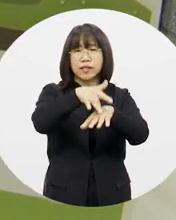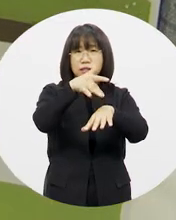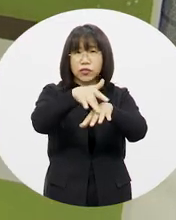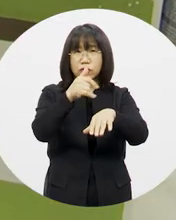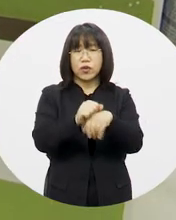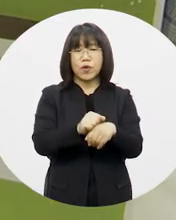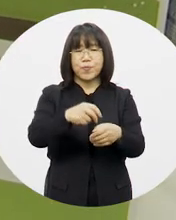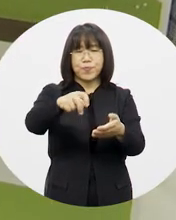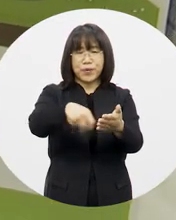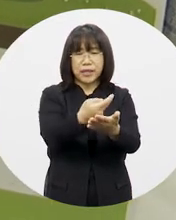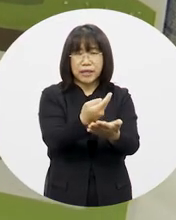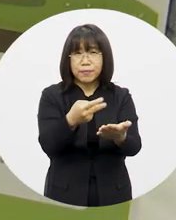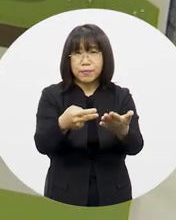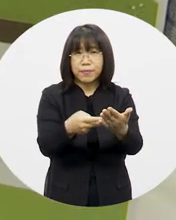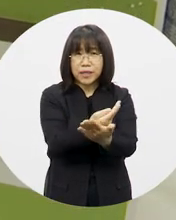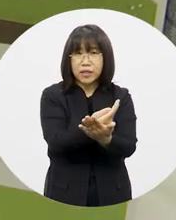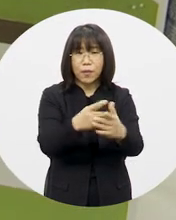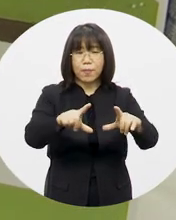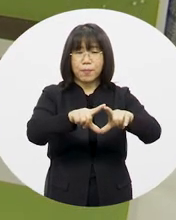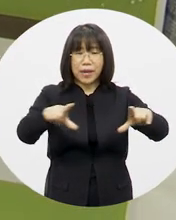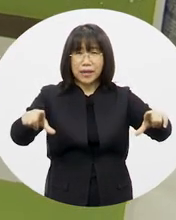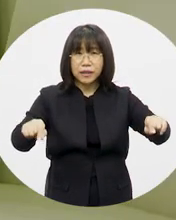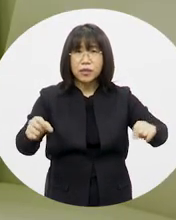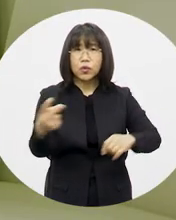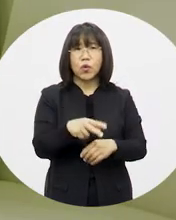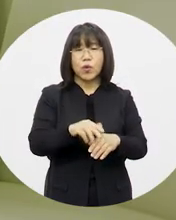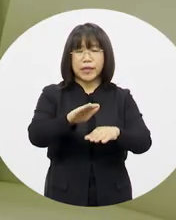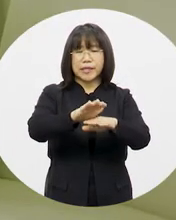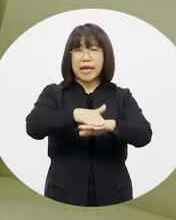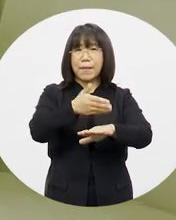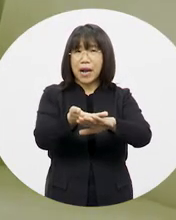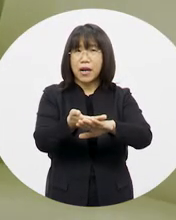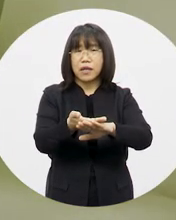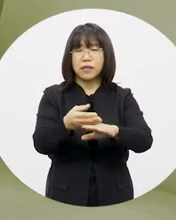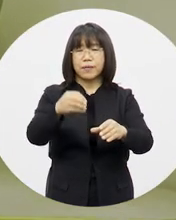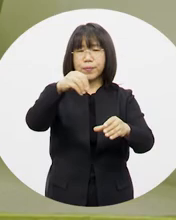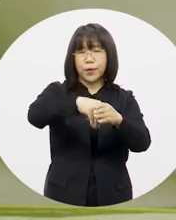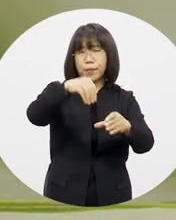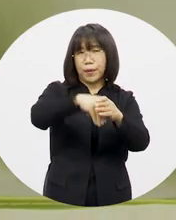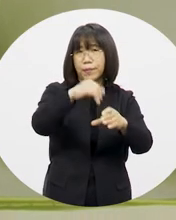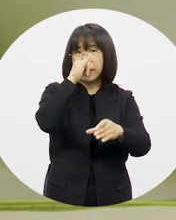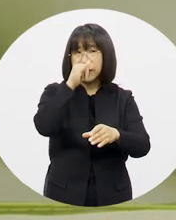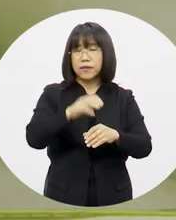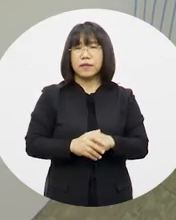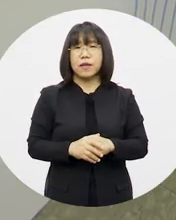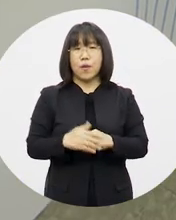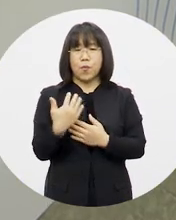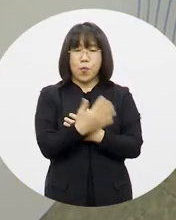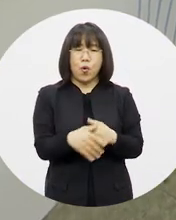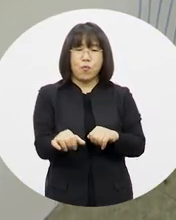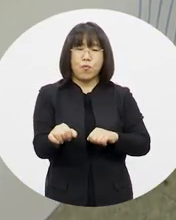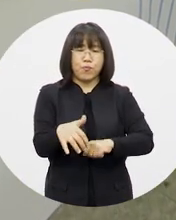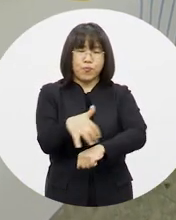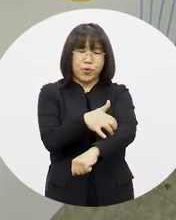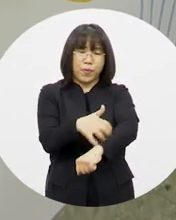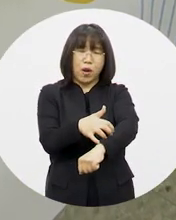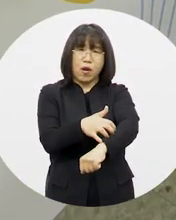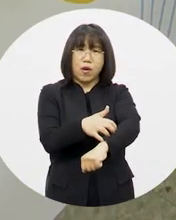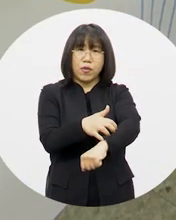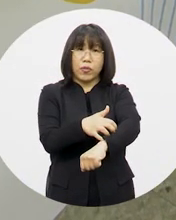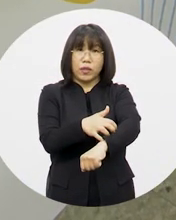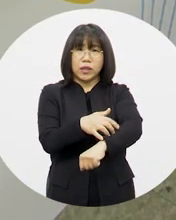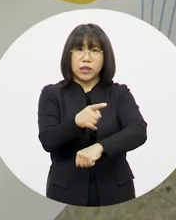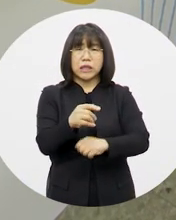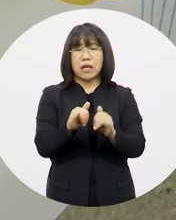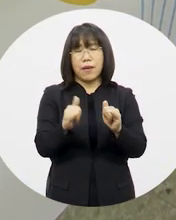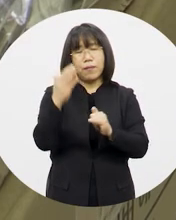안내문과 함께 물티슈, 미끄럼 방지 매트, 미끄럼 방지 양말 등이 들어 있습니다. 또 몸이 불편해 움직일